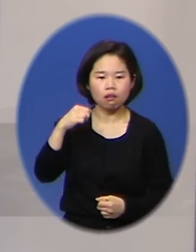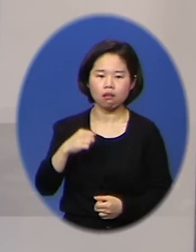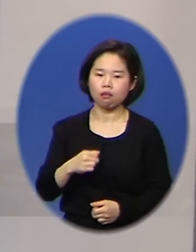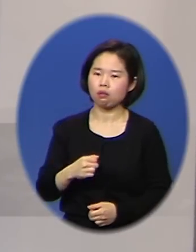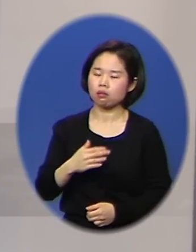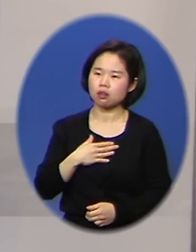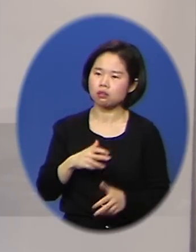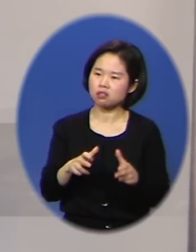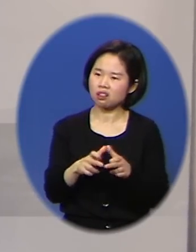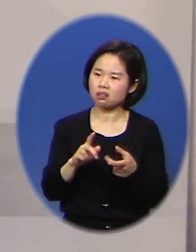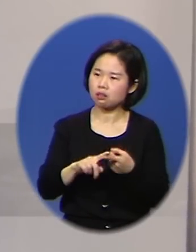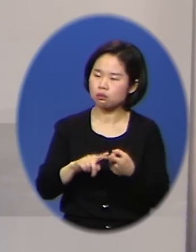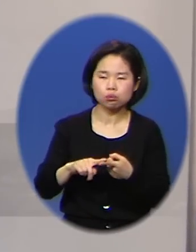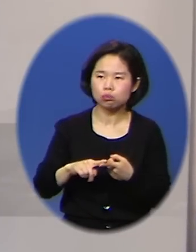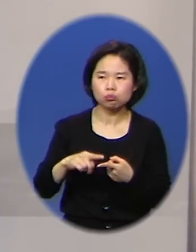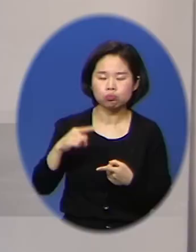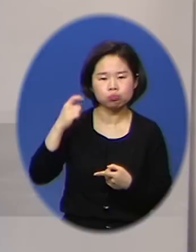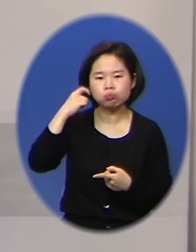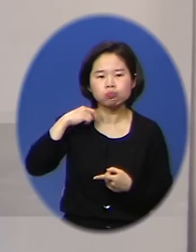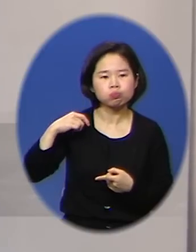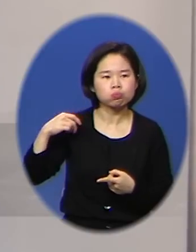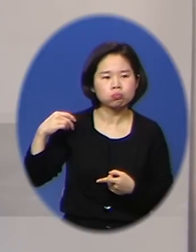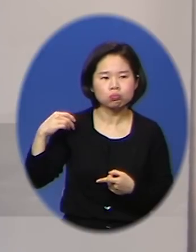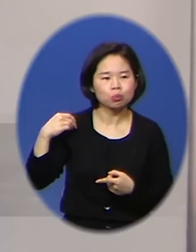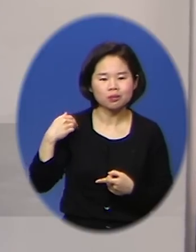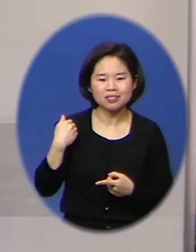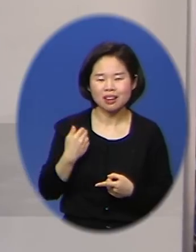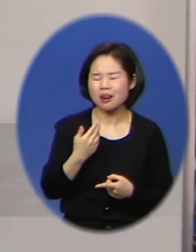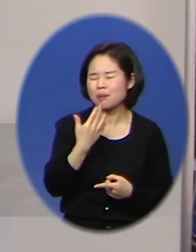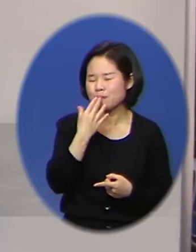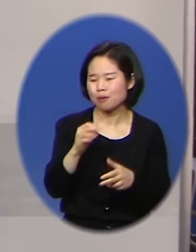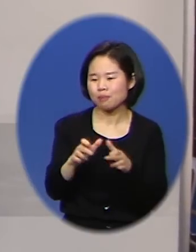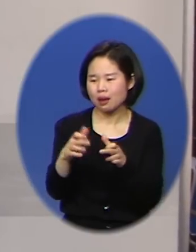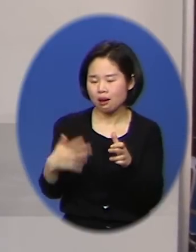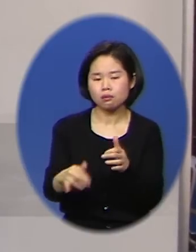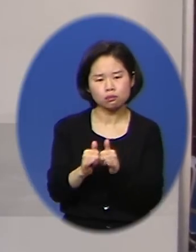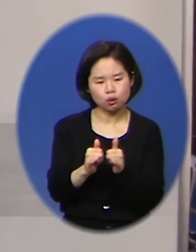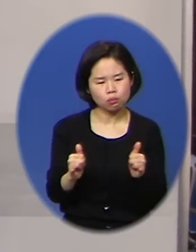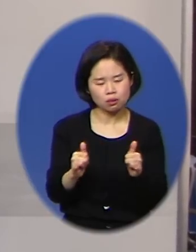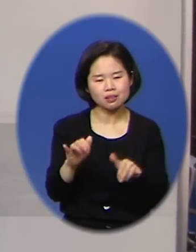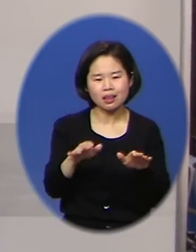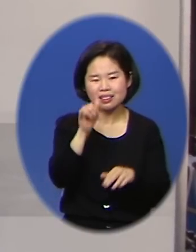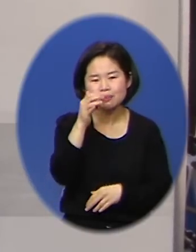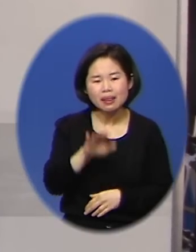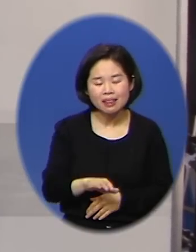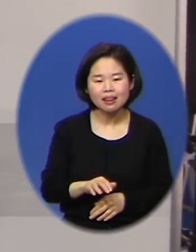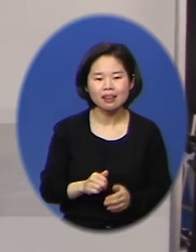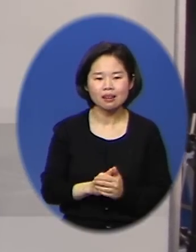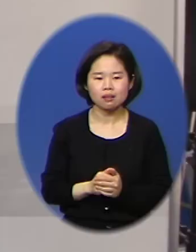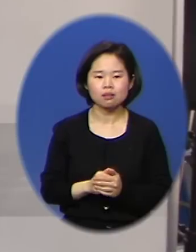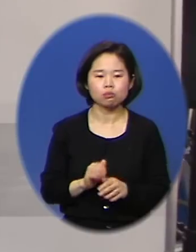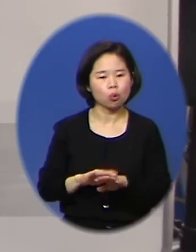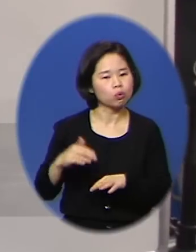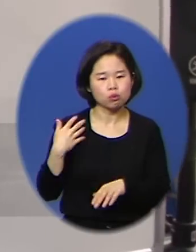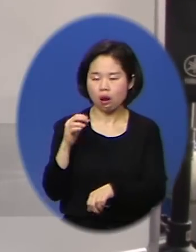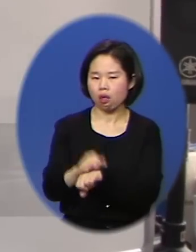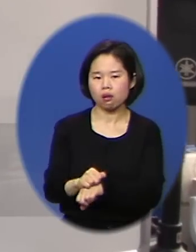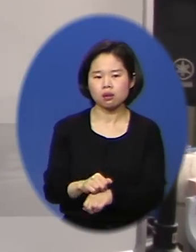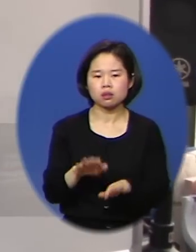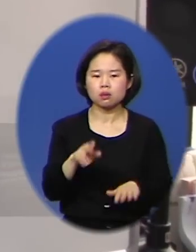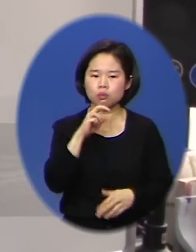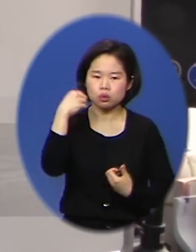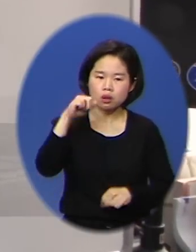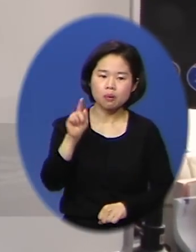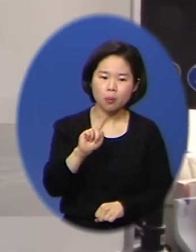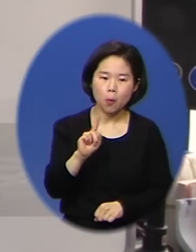잘 못 느끼겠어요. 그렇게 다른 일반인 배우들. 물론 차이가 있긴 한데 저는 괜찮은 것 같아요. 지금 하시는 뮤지컬은 어떤 뮤지컬인가요?